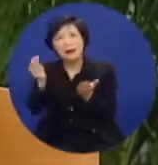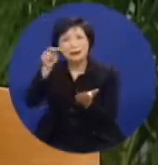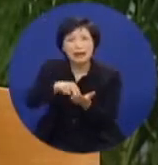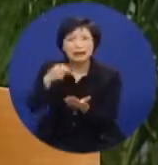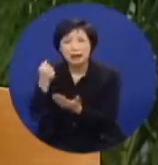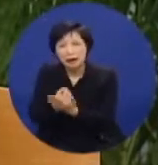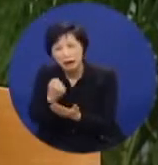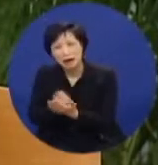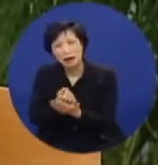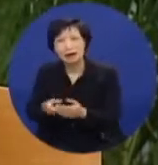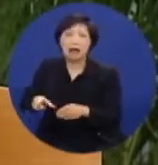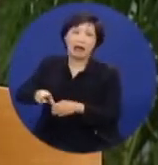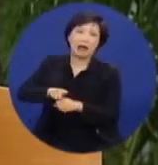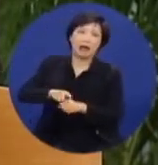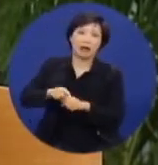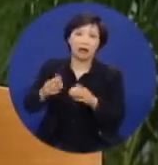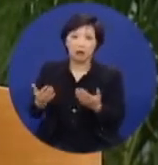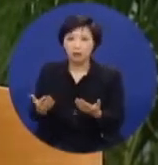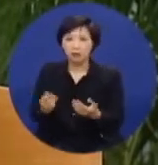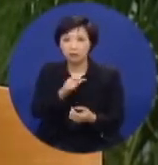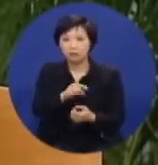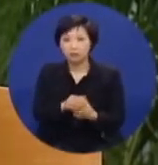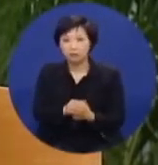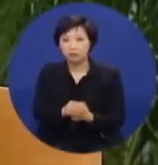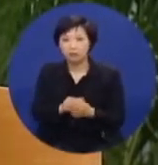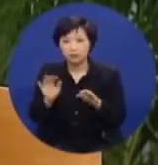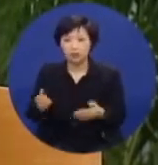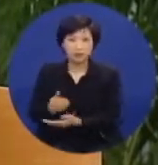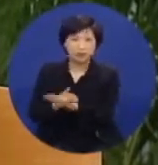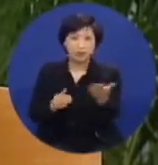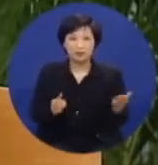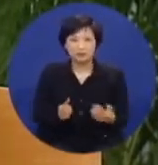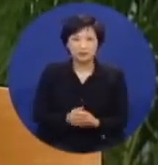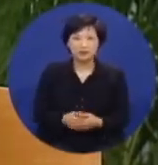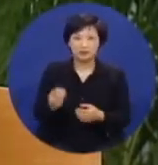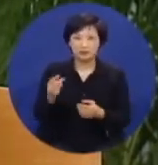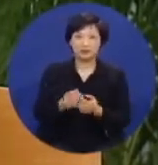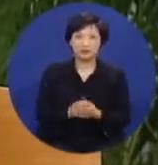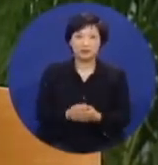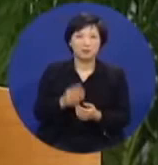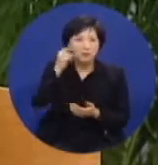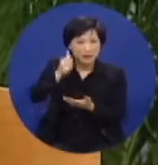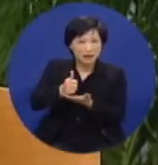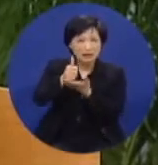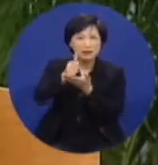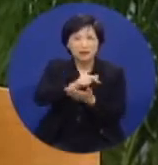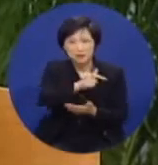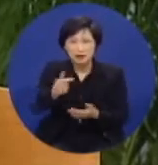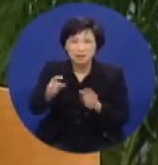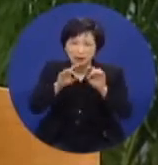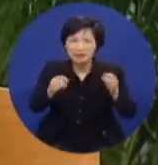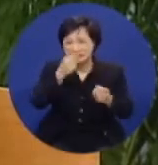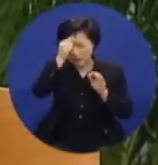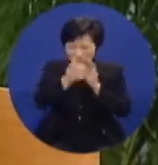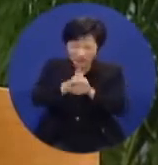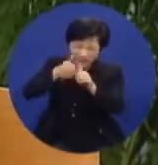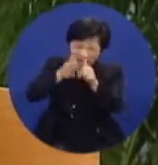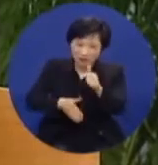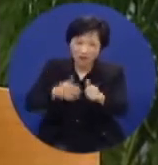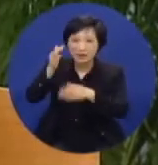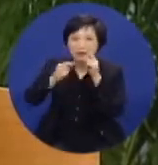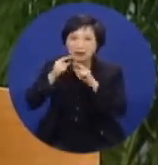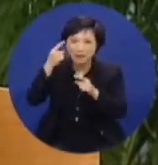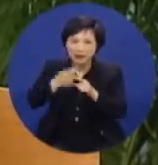8 껄 그럴 줄 안으로 목사님께서도 저녁마다 악취도 하라 하나님 말씀대로